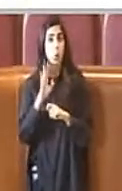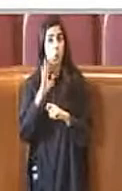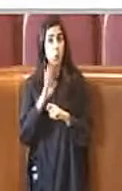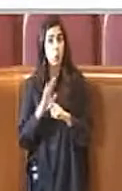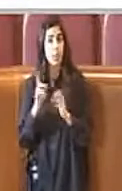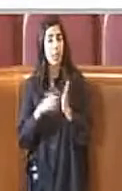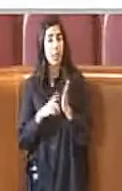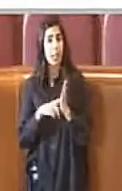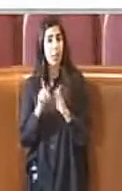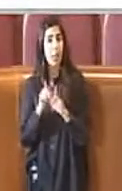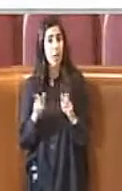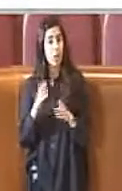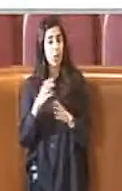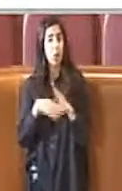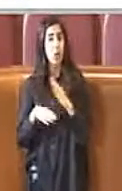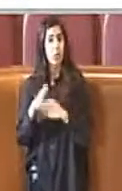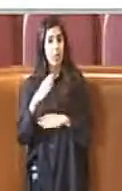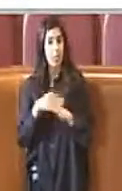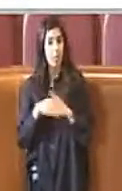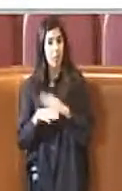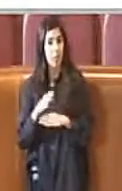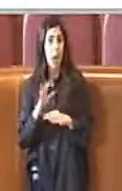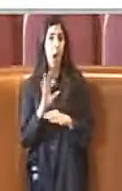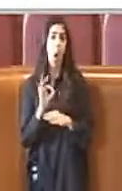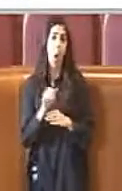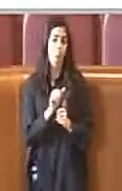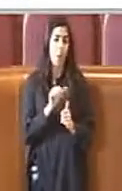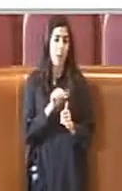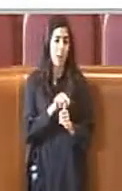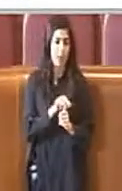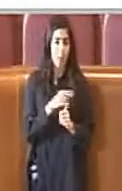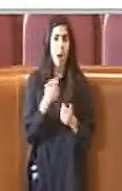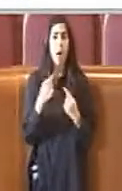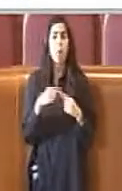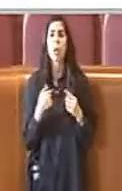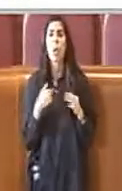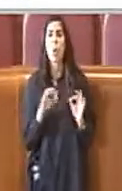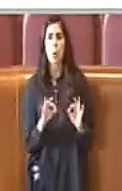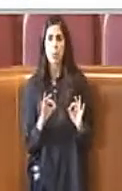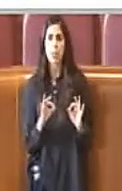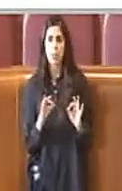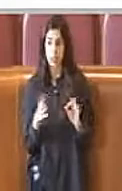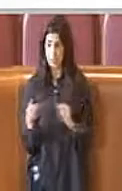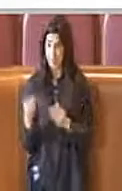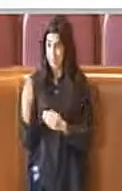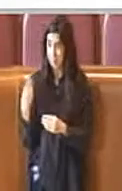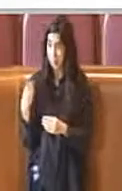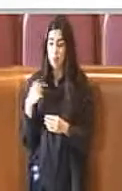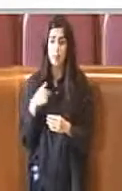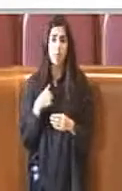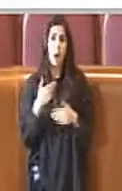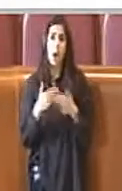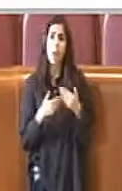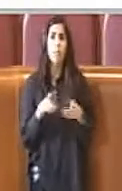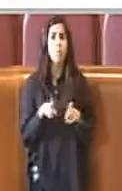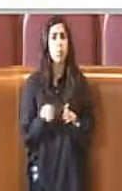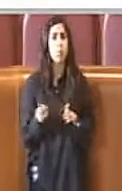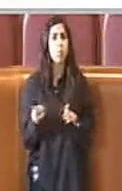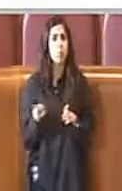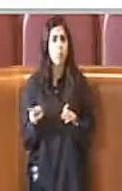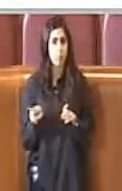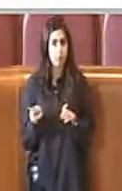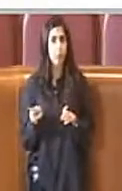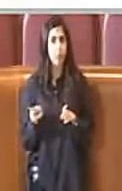disabilità e possibilmente anche prima e questo io ho fatto quindi io ho colto le loro richieste proprio perché è